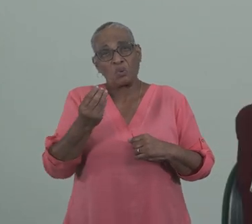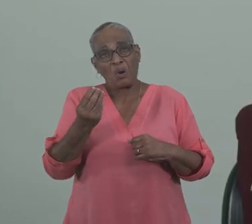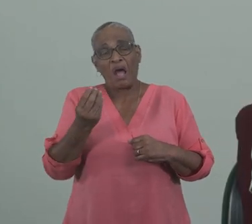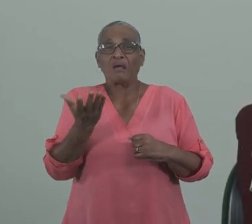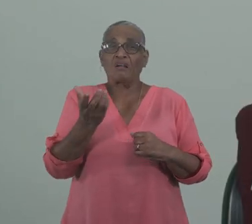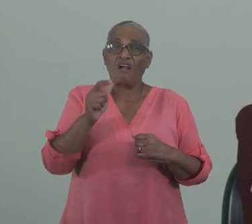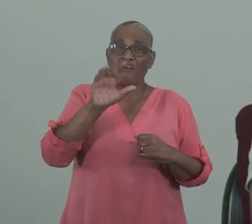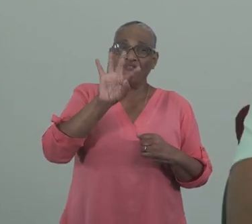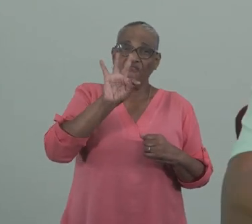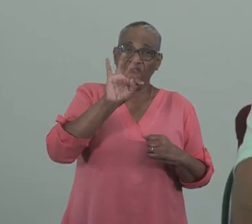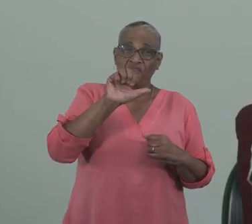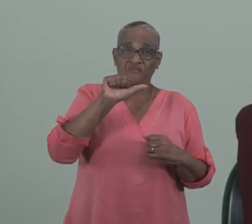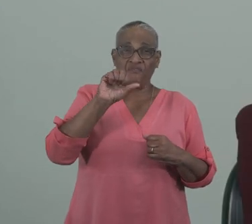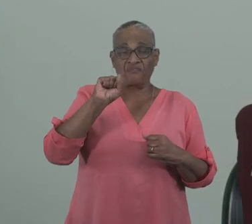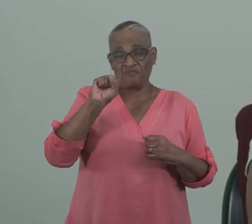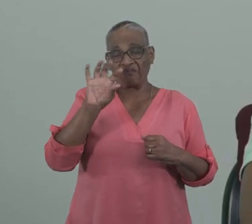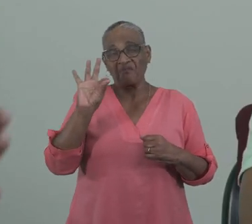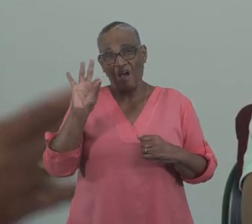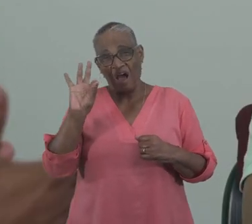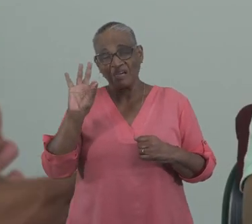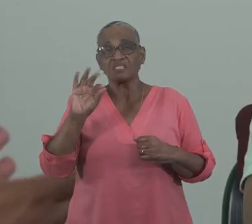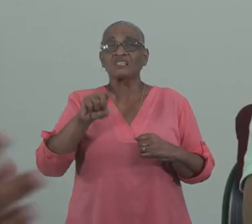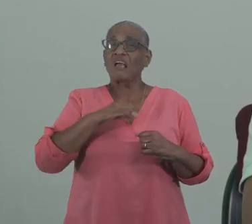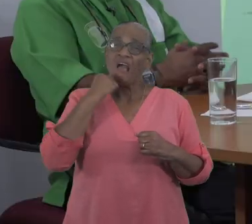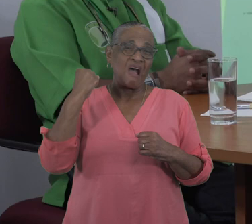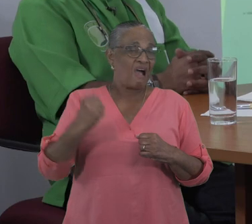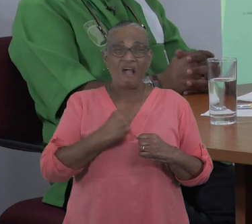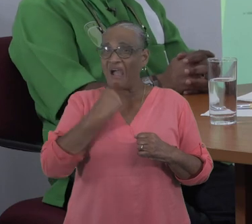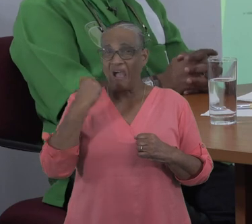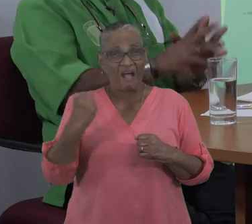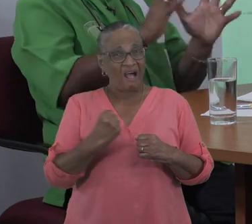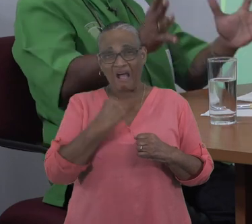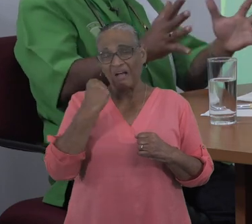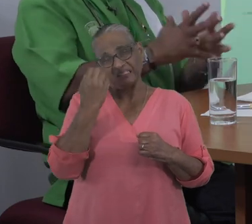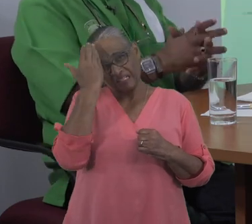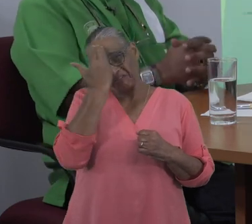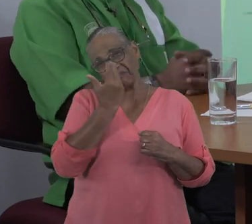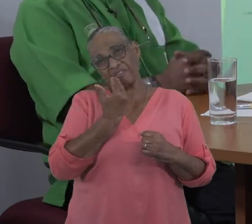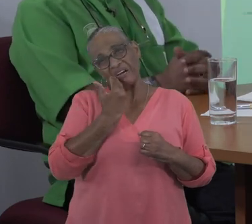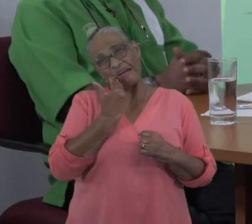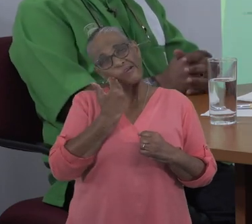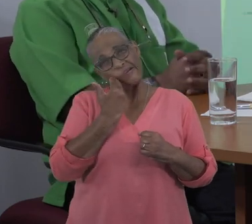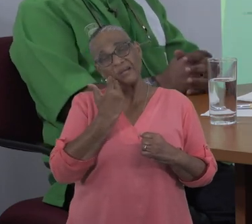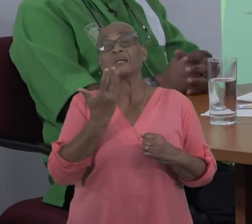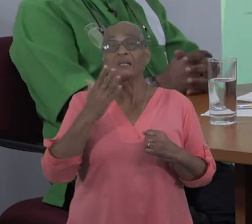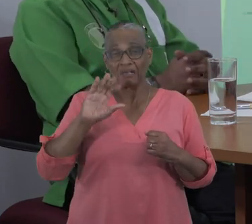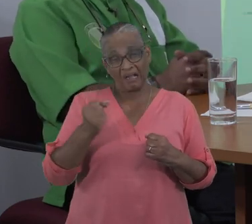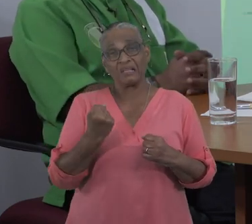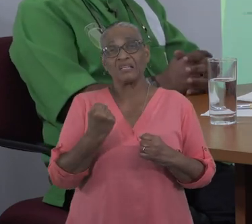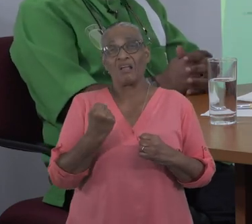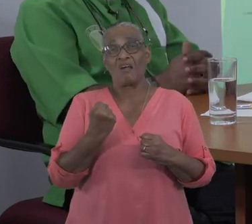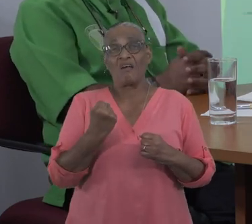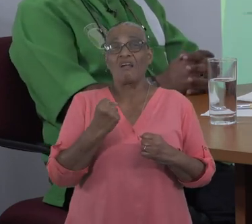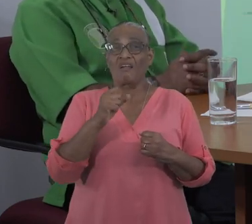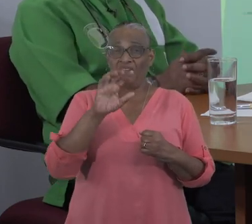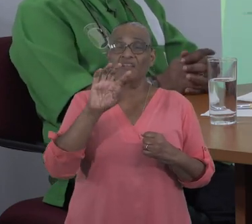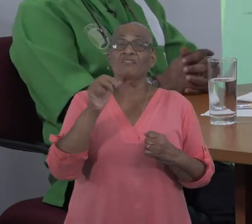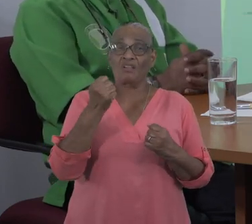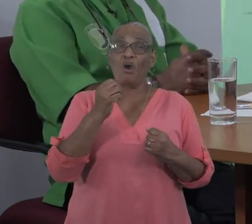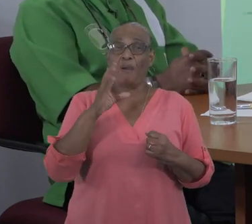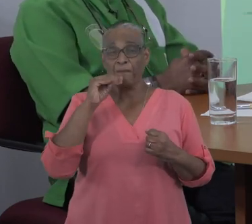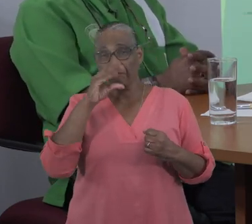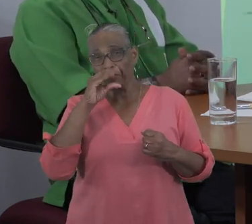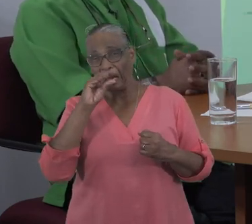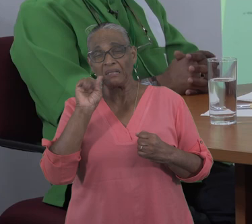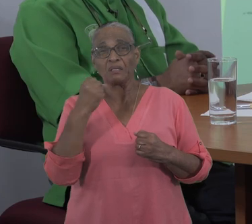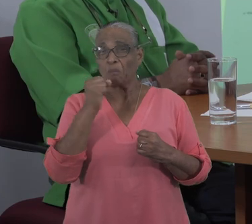we noemen in Engels, dat maakt eigenlijk fast. Meestal dat aan zee, no? Altijd is het aan één kant. Dat maakt eigenlijk fast. Snel, toch? Ja. Face,